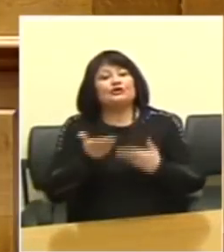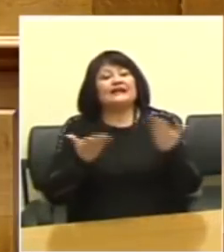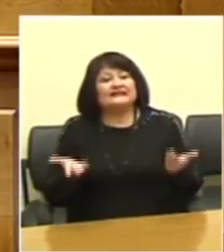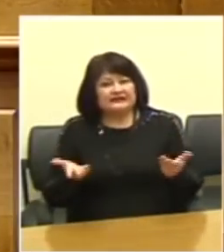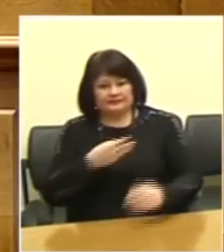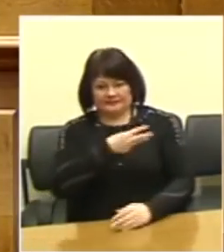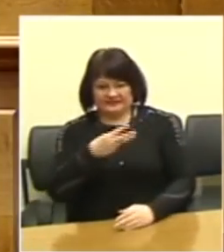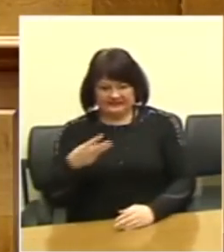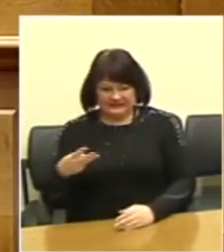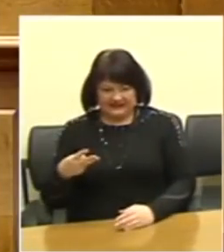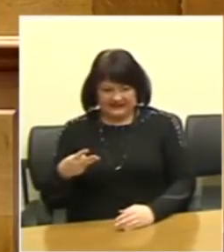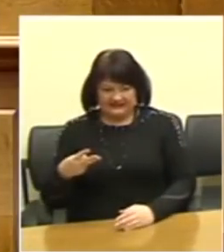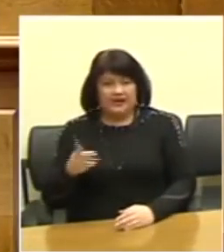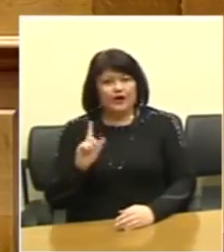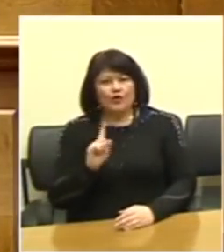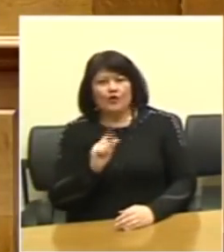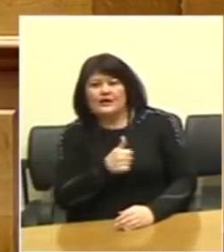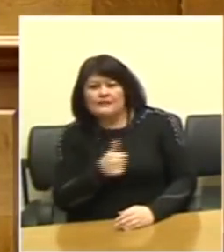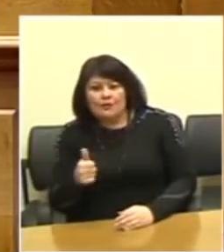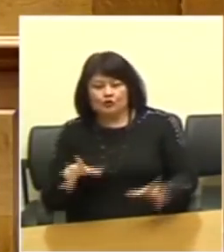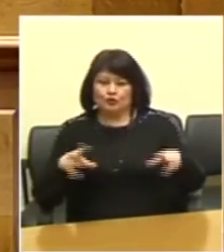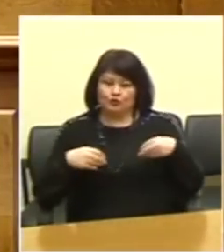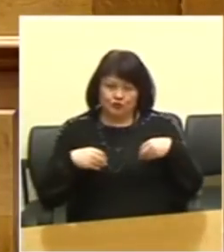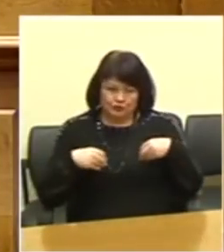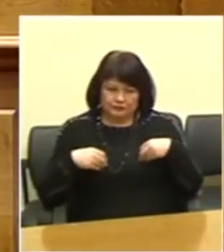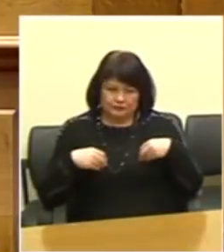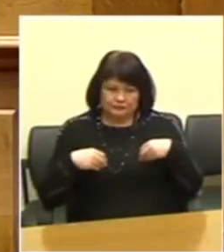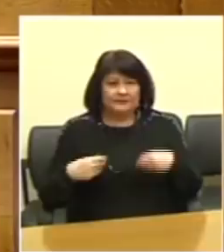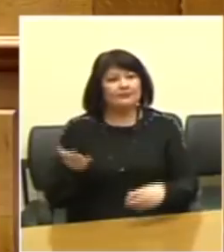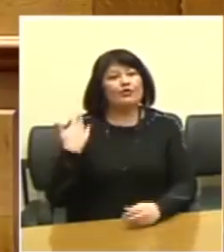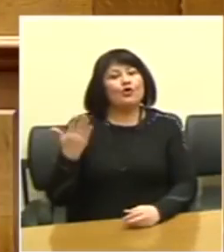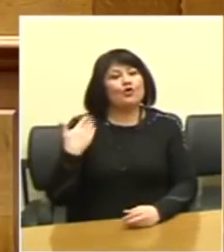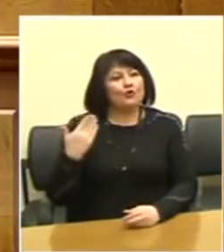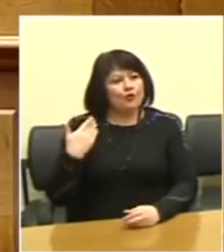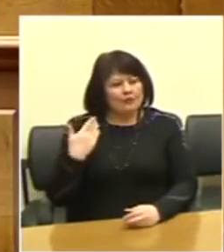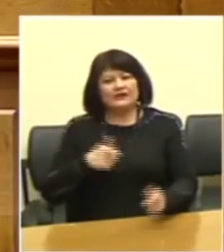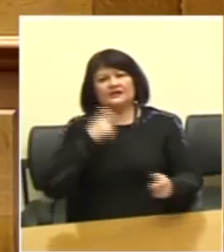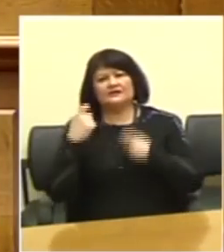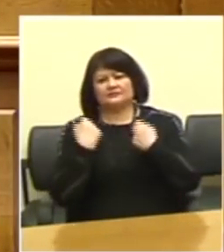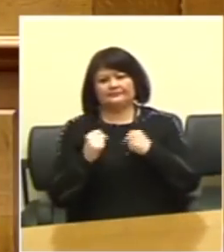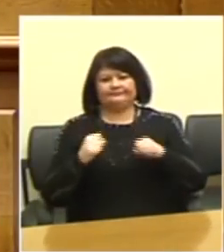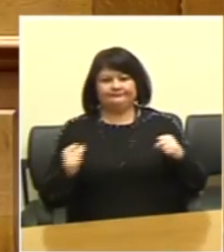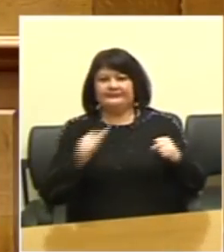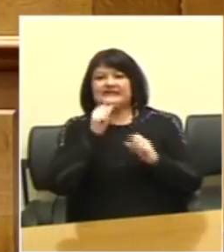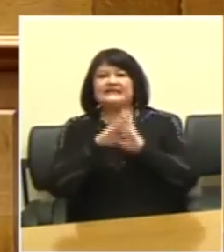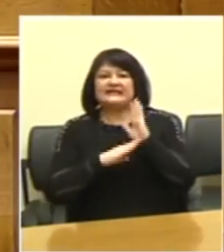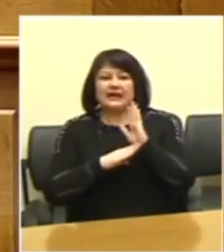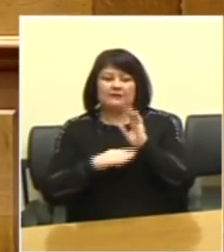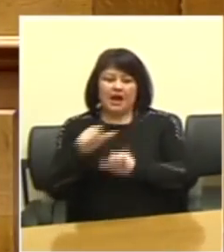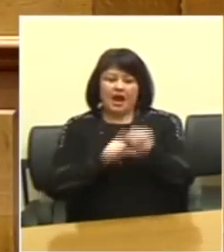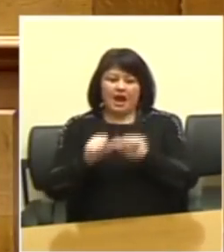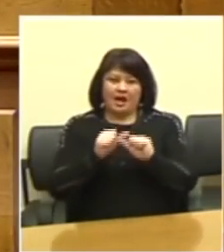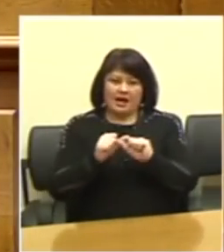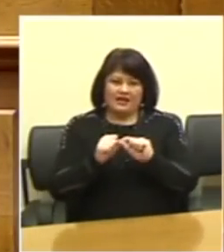ΣΥΡΙΖΑ όχι μόνο αποδέχτηκε τις προηγούμενες αντιδραστικές συνταγματικές αναθεωρήσεις